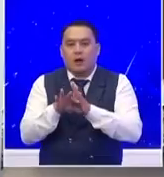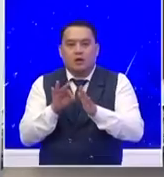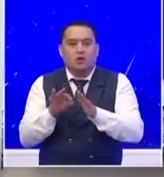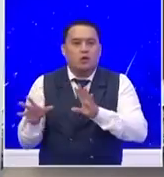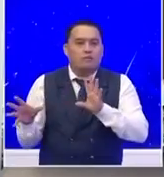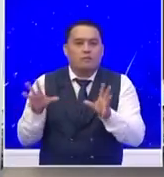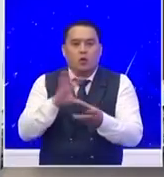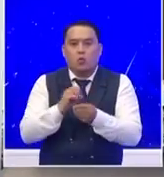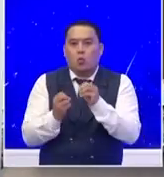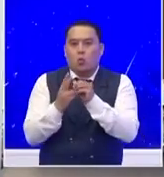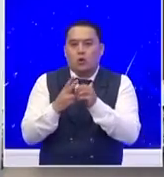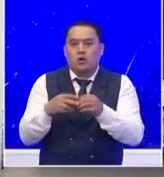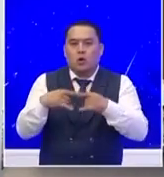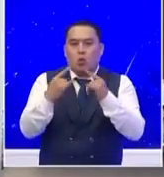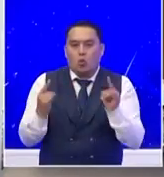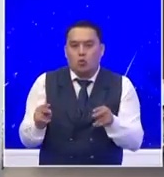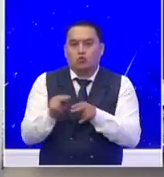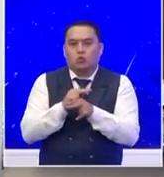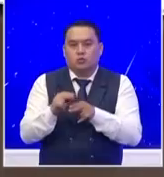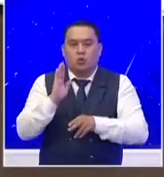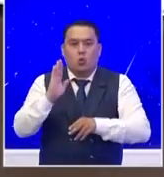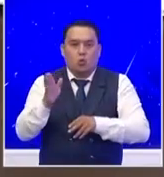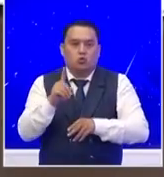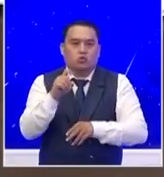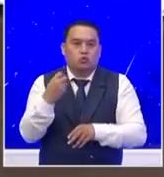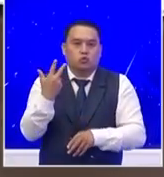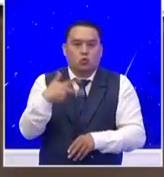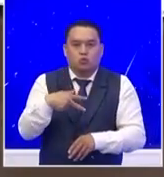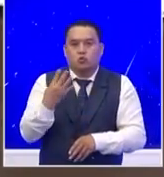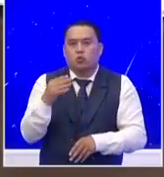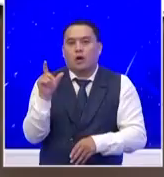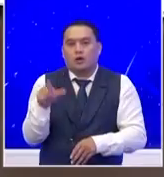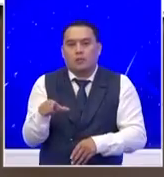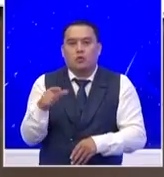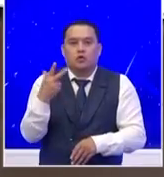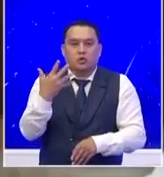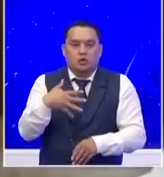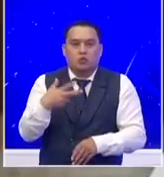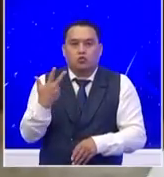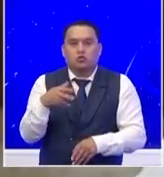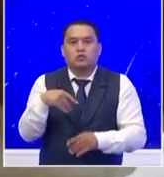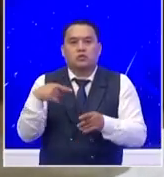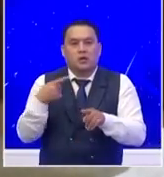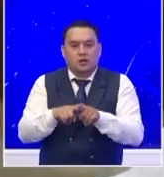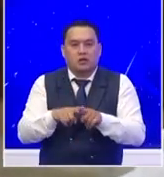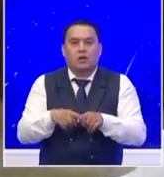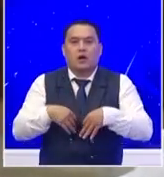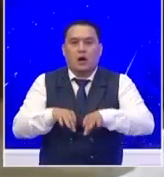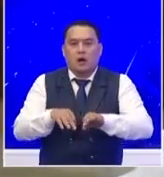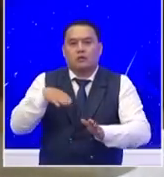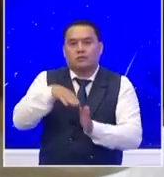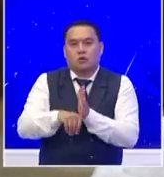Жалпы өңірде 12 көпір күрделі жөндеуден өтеді. Оған 134 адам, 53 техника бірлігі жұмылдырылады. Облыс